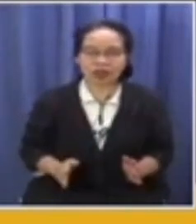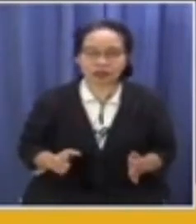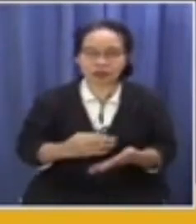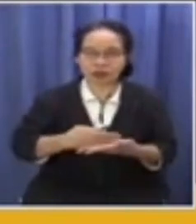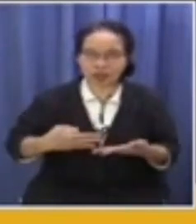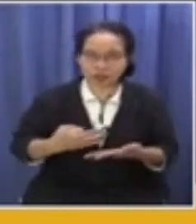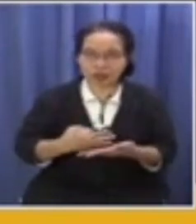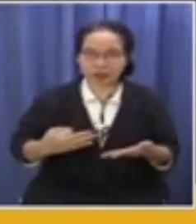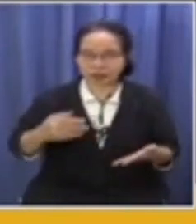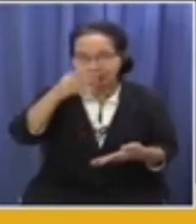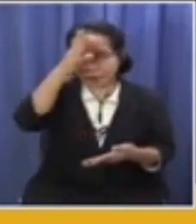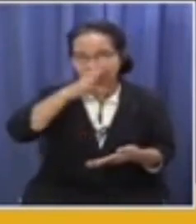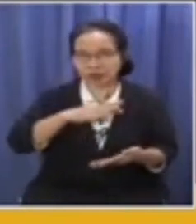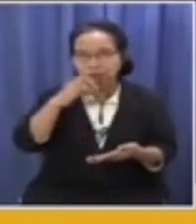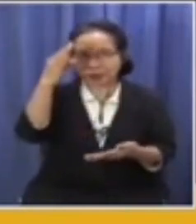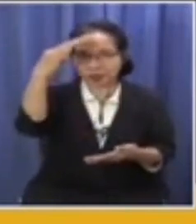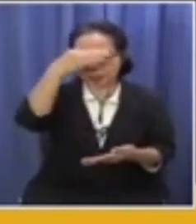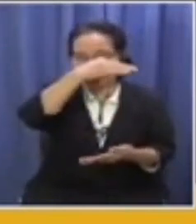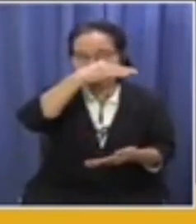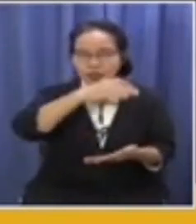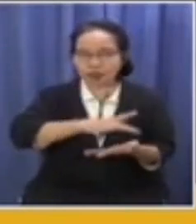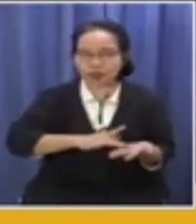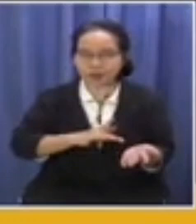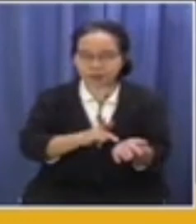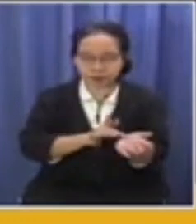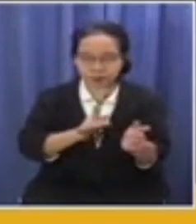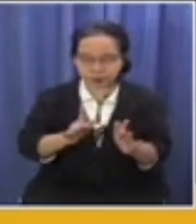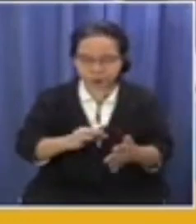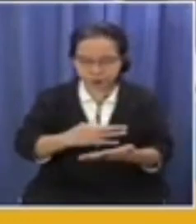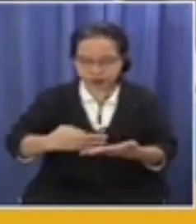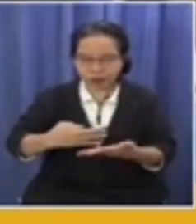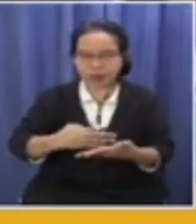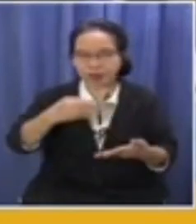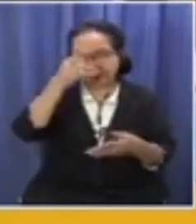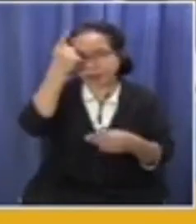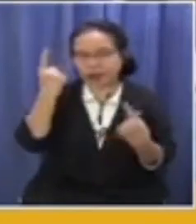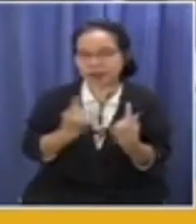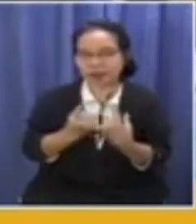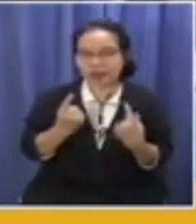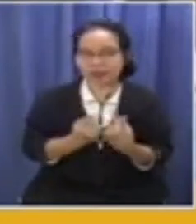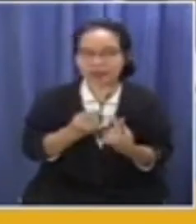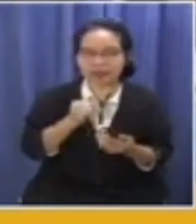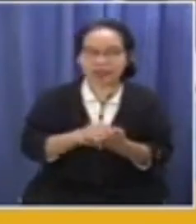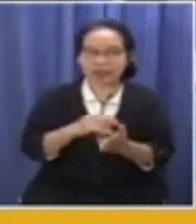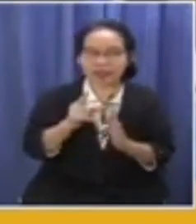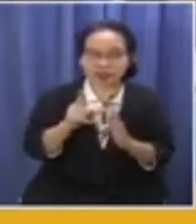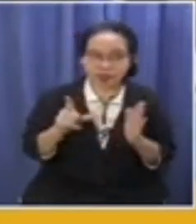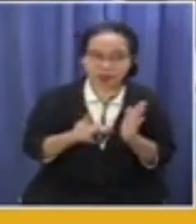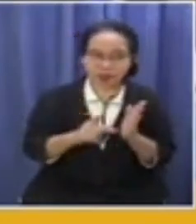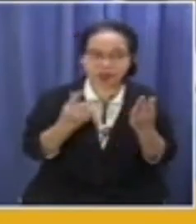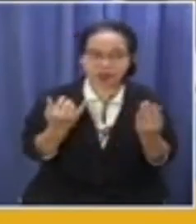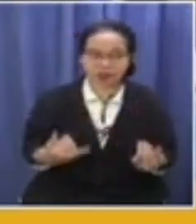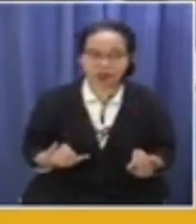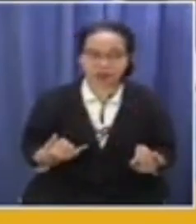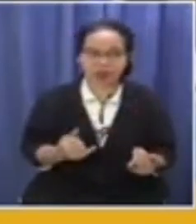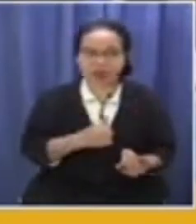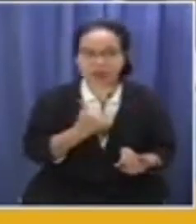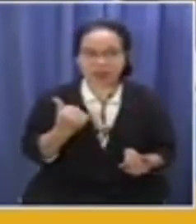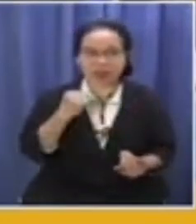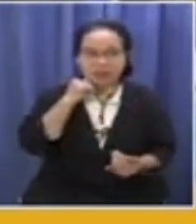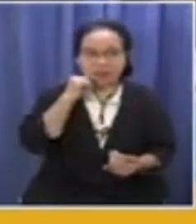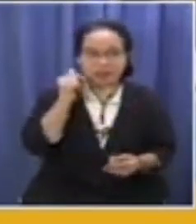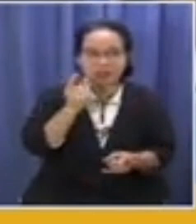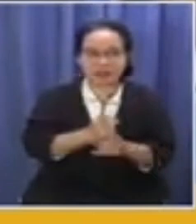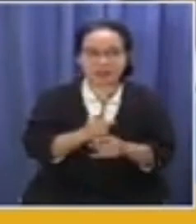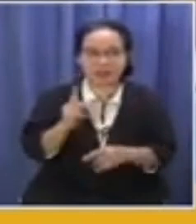nagpatawad yung tao sa kapwa papatawarin niya rin Yung nagpatawad yun ang batas eh ngayon ang isa pa kapatid